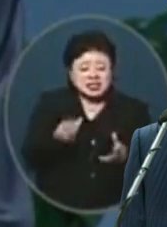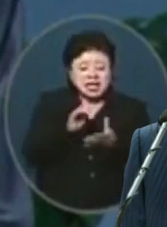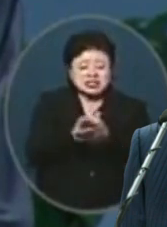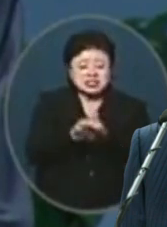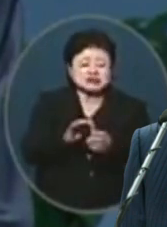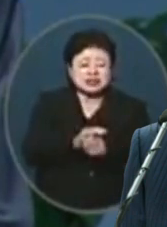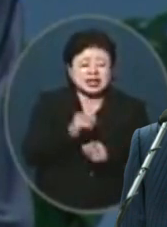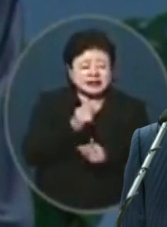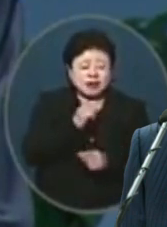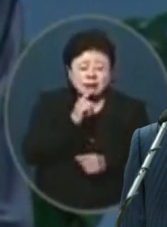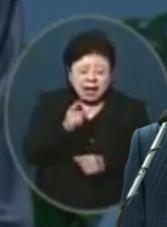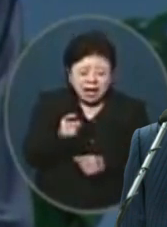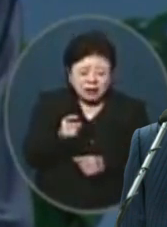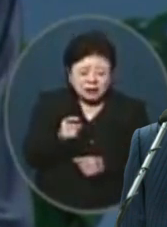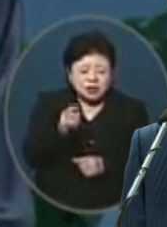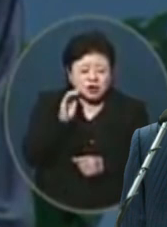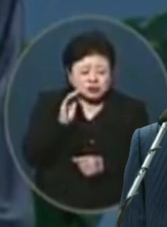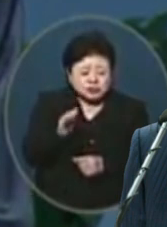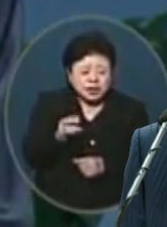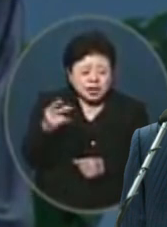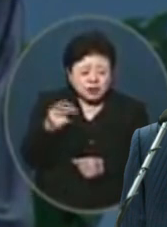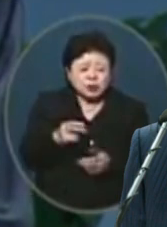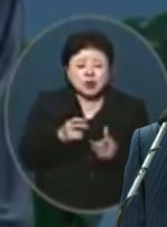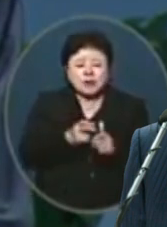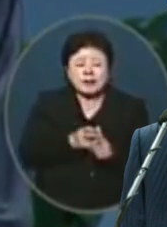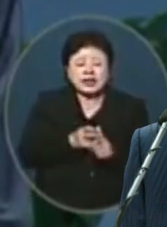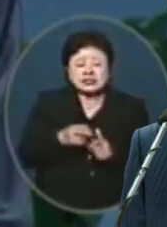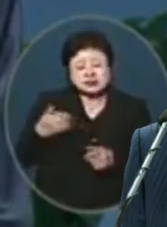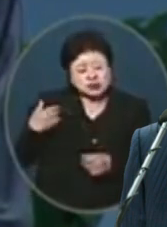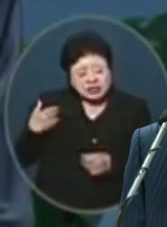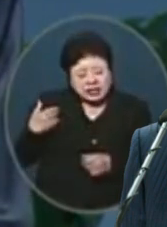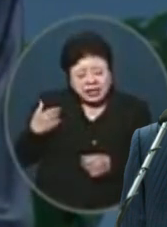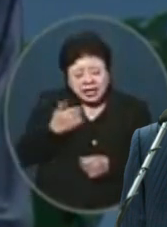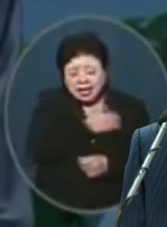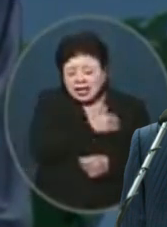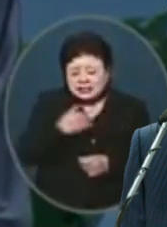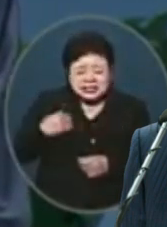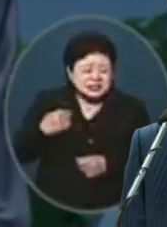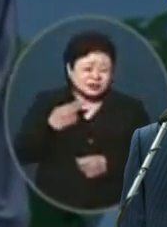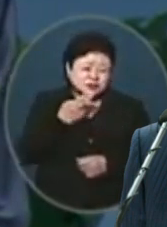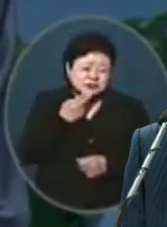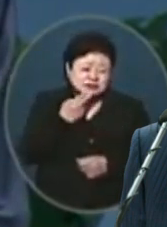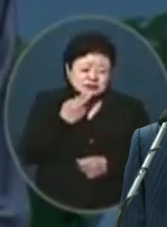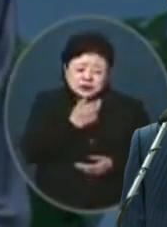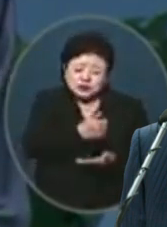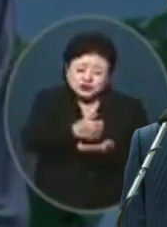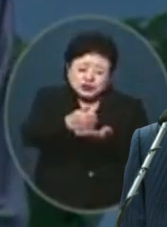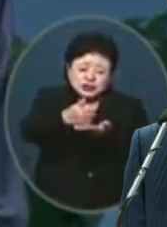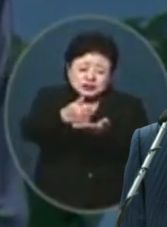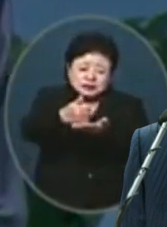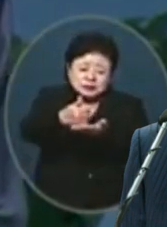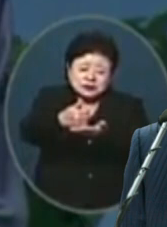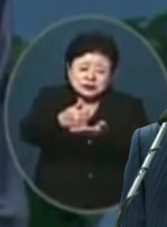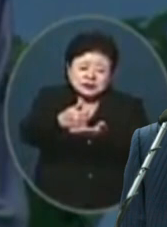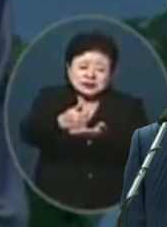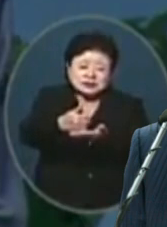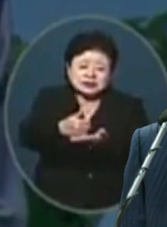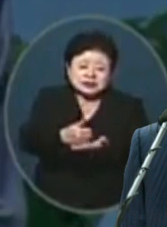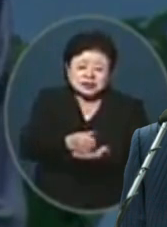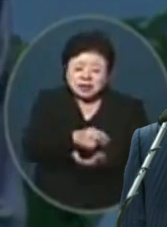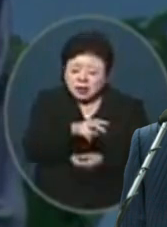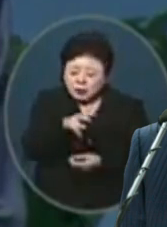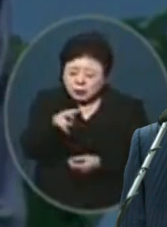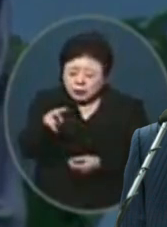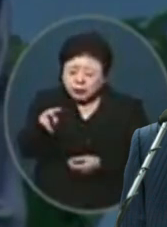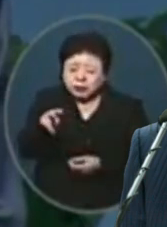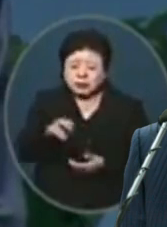친구로 사랑한다고 해놓고 난 다음에 또 배반할지 모르는 처지입니다. 주님이 무언가 낌새가 있기 때문에